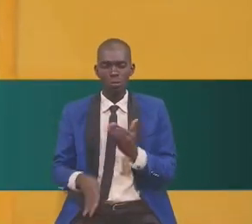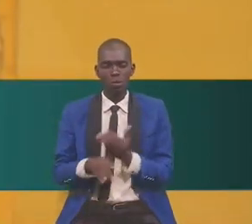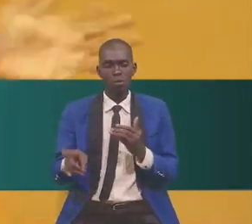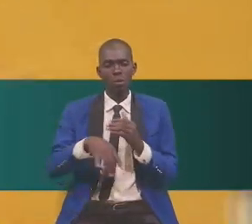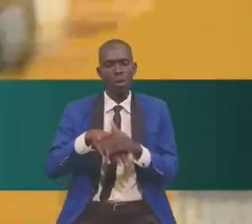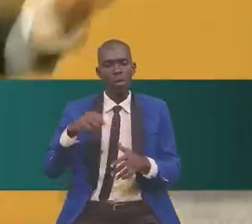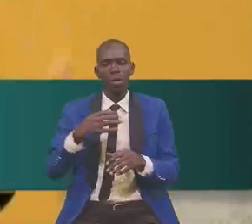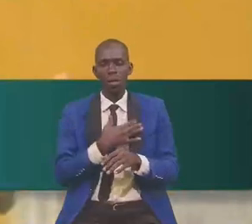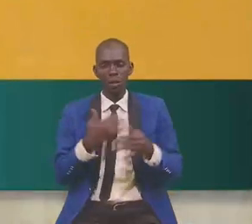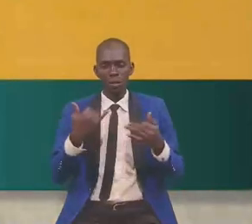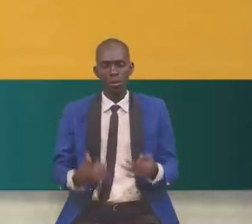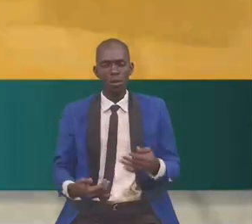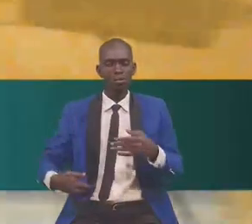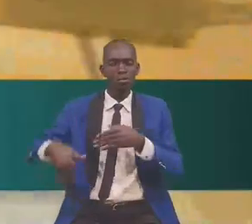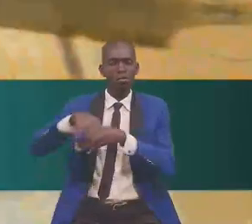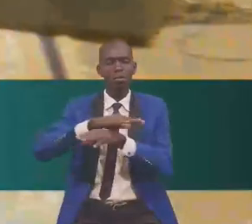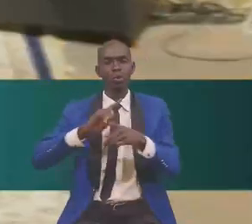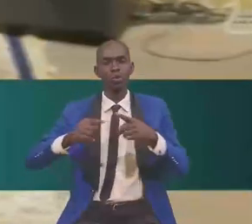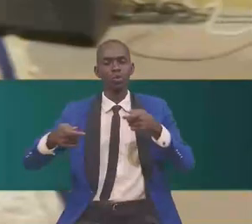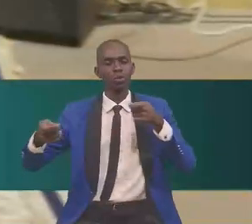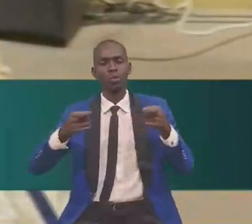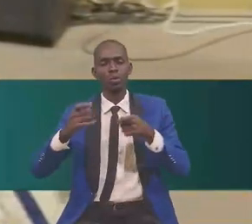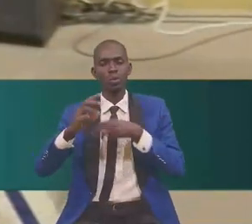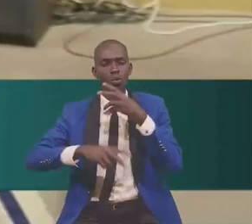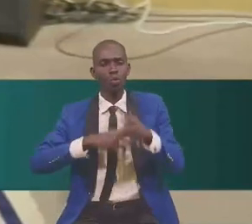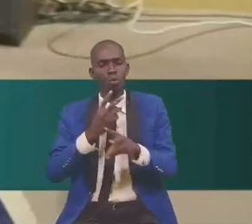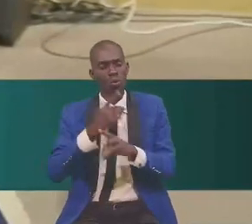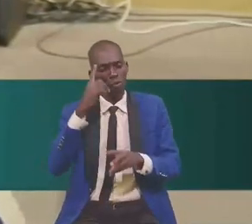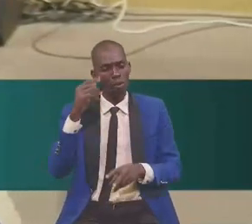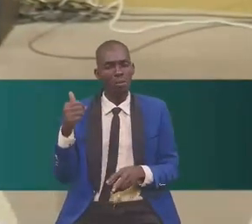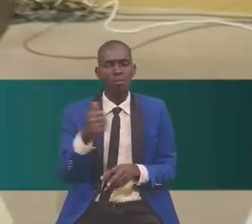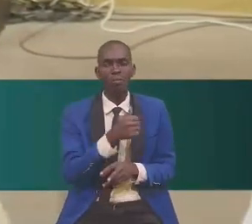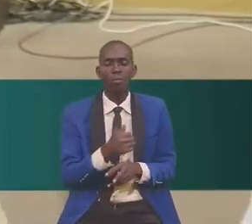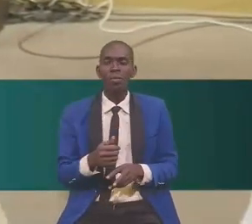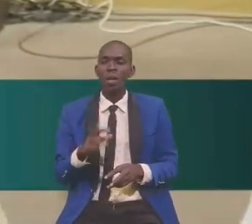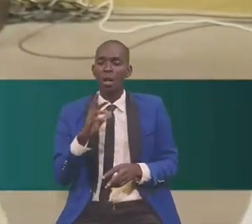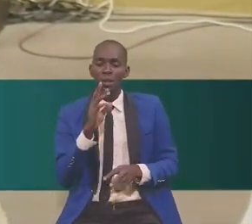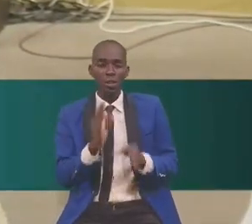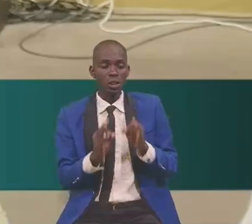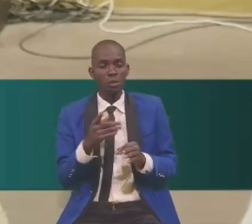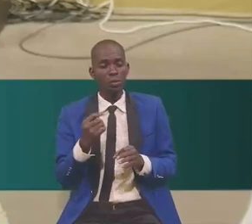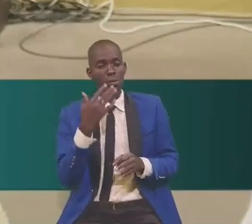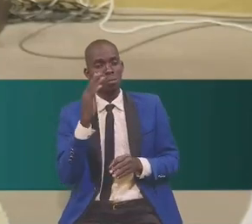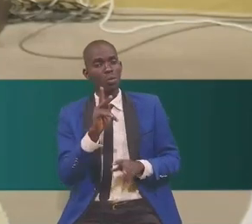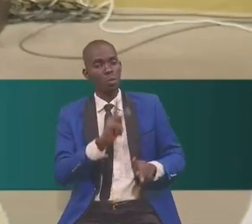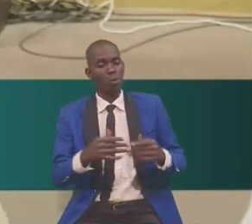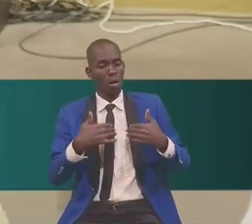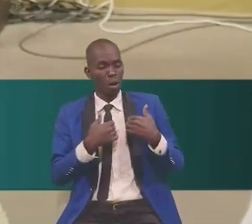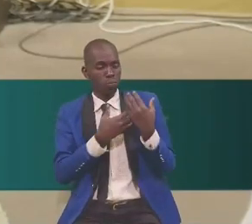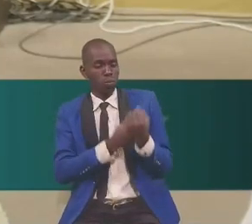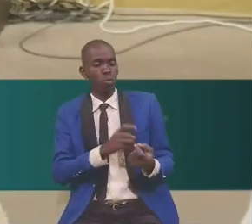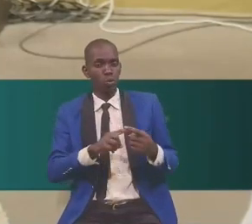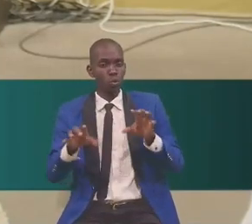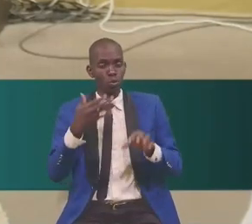qu'ils prennent le monde entier pour eux-mêmes. Est-ce qu'ils sont courageux pour faire le mal? Je serai courageux pour faire le bien. Est-ce qu'ils